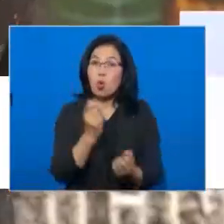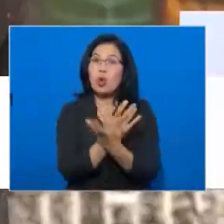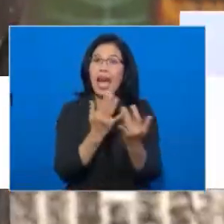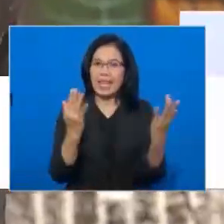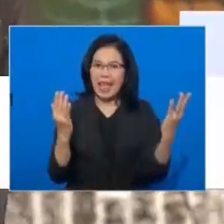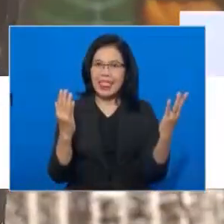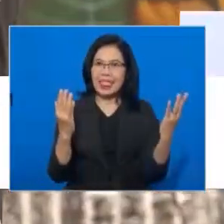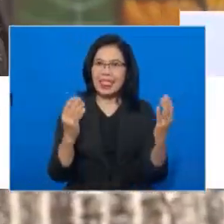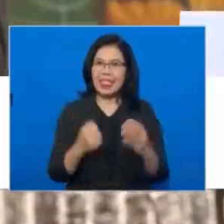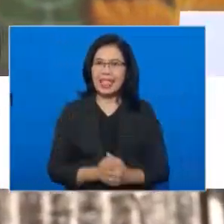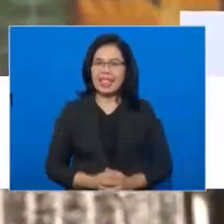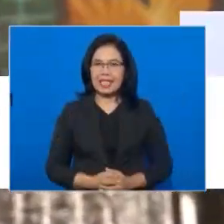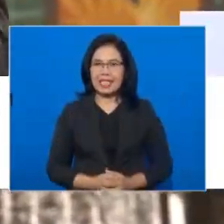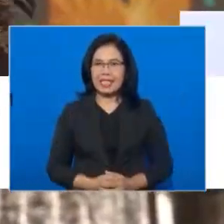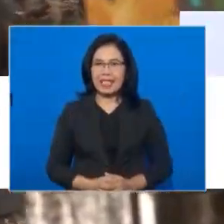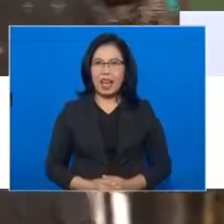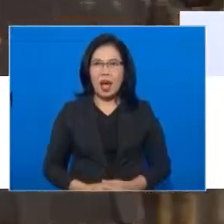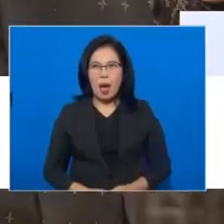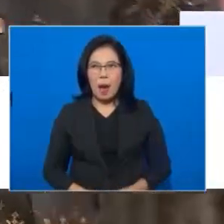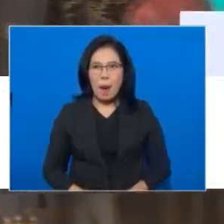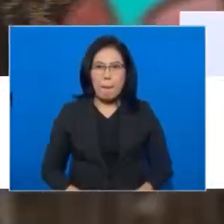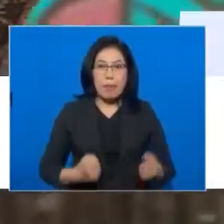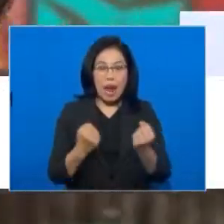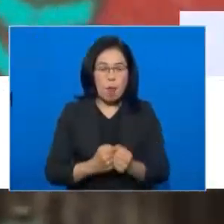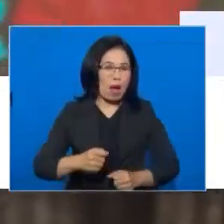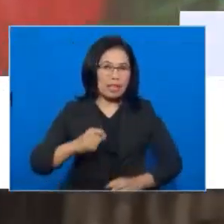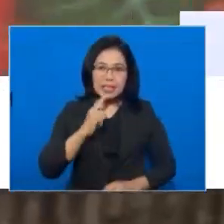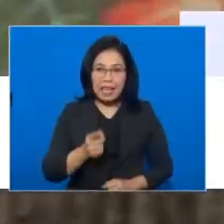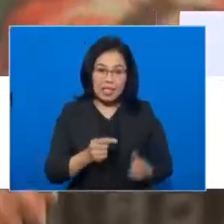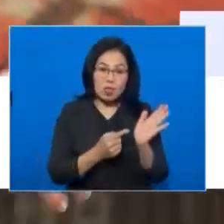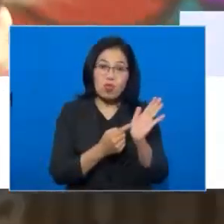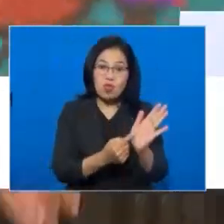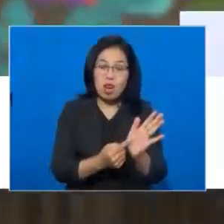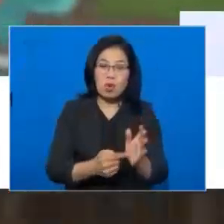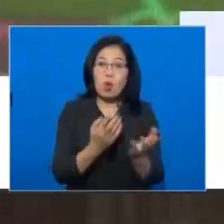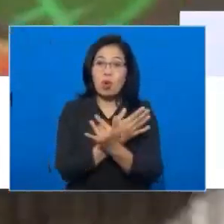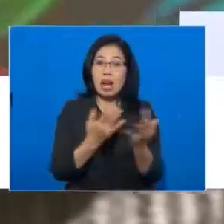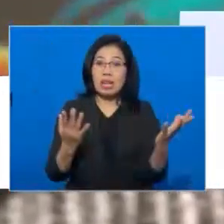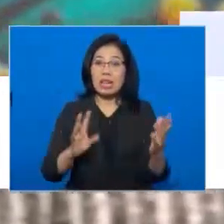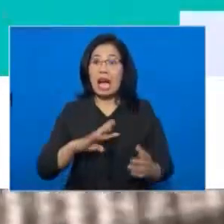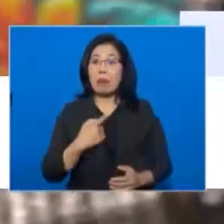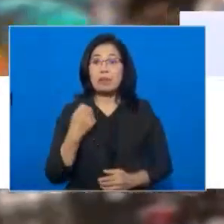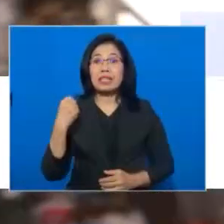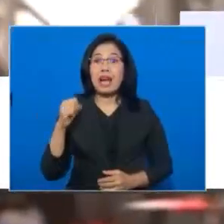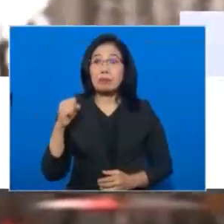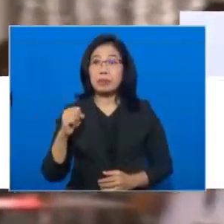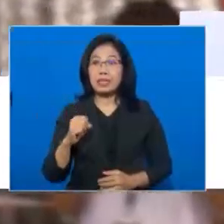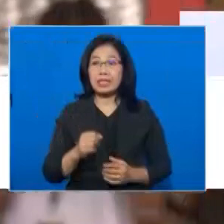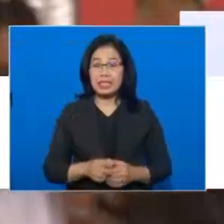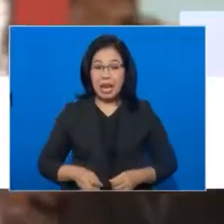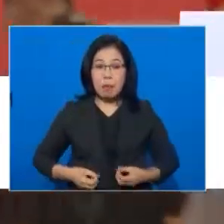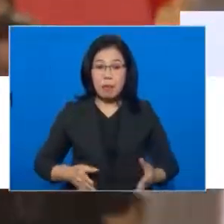Perlawanan sejati yang bisa ditunjukkan oleh rakyat. Karena kami tidak bisa mengerahkan